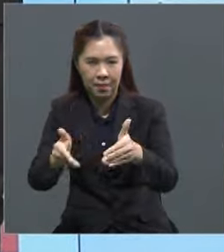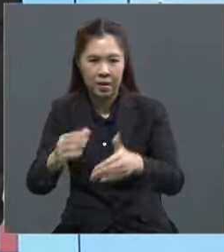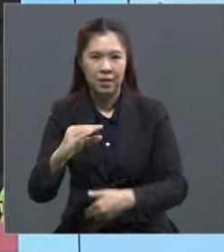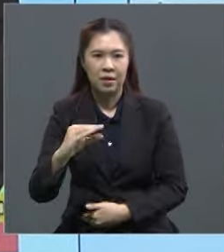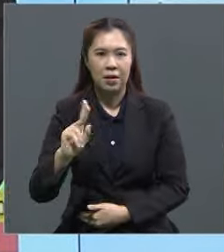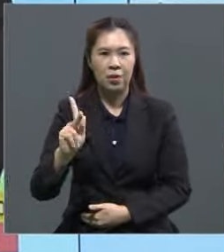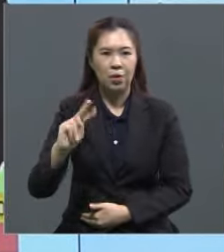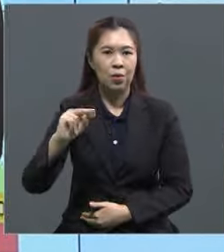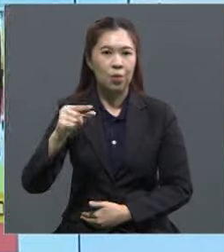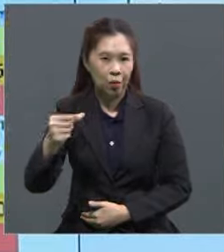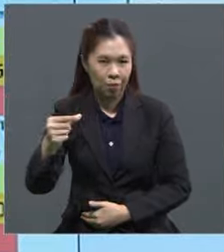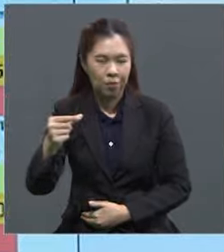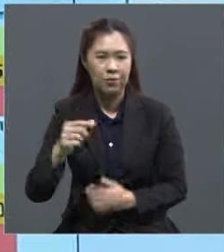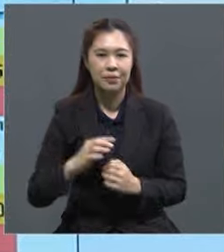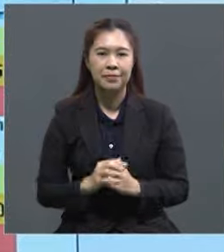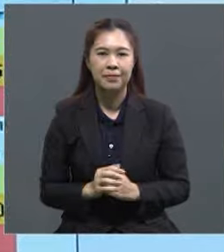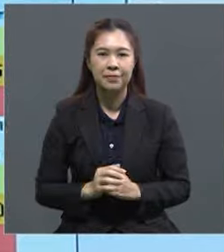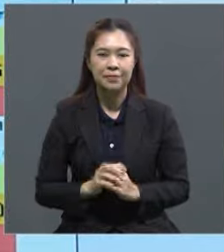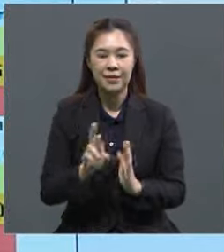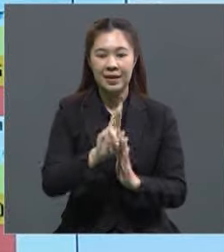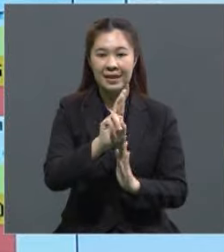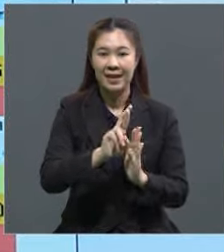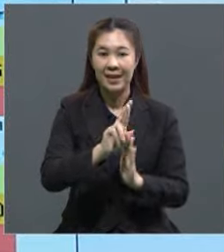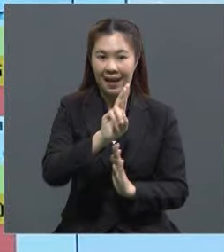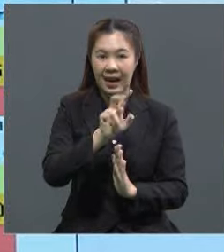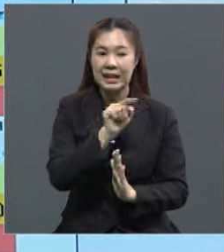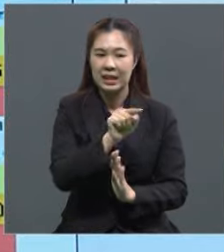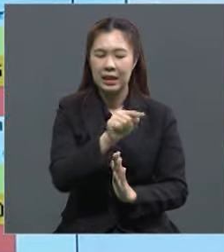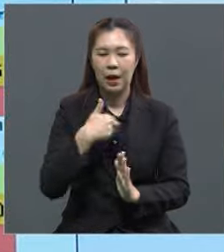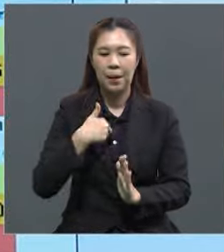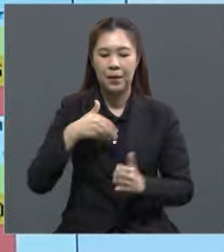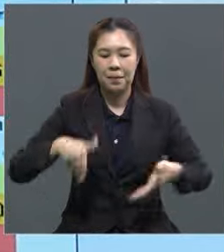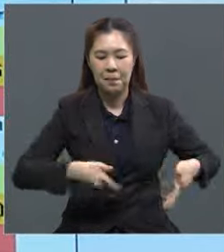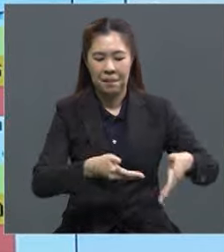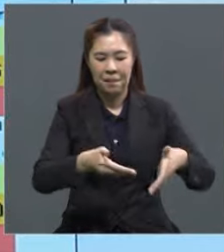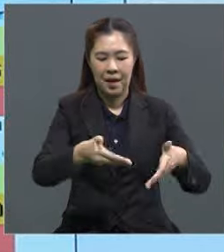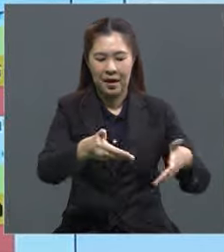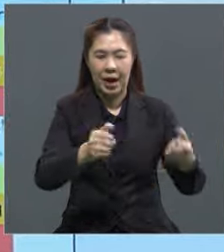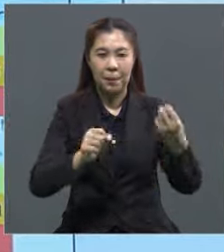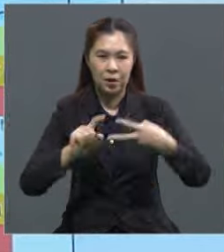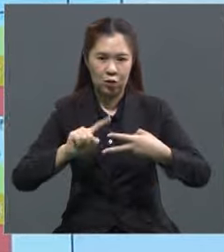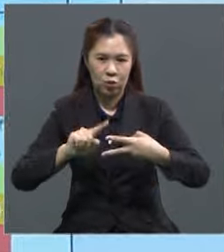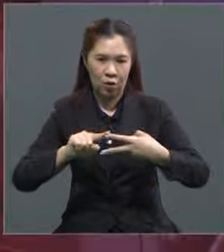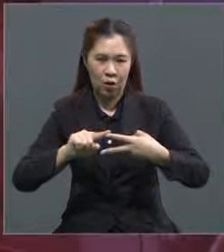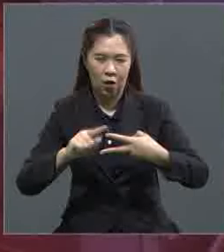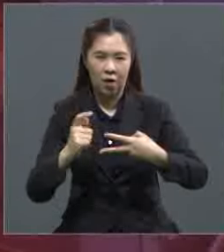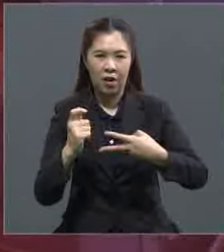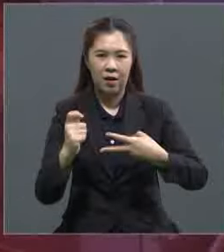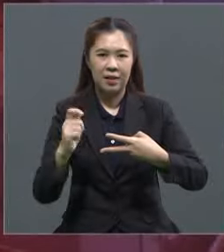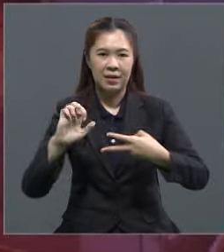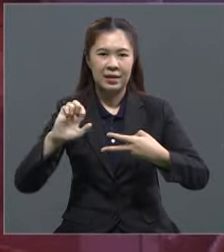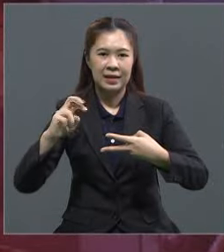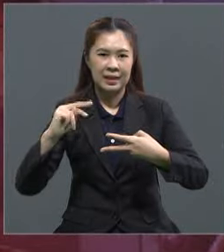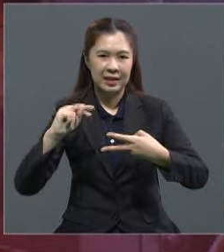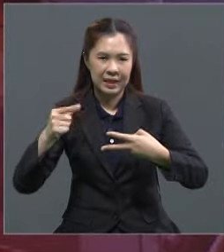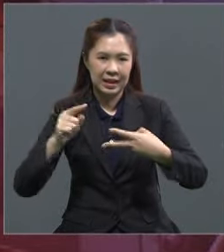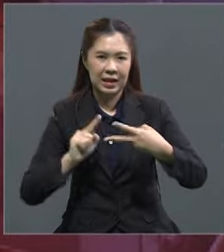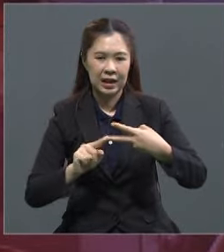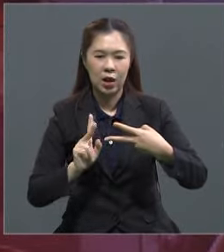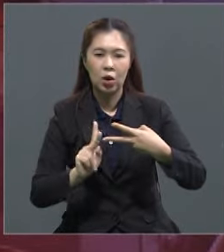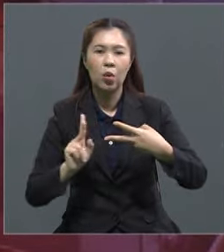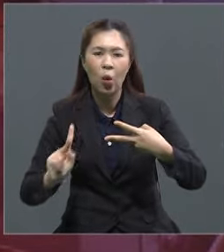ในส่วนของของตัวเชียงรายเองมันก็จะมีแม่น้ำ 2 2แม่น้ำหลัก 2สายก็คือแม่น้ำอิงกับแม่น้ำกกซึ่งทั้งแม่น้ำอิงแม่